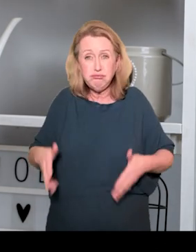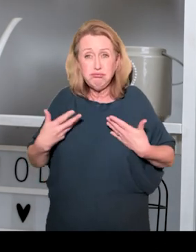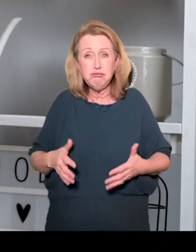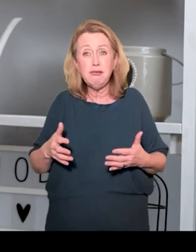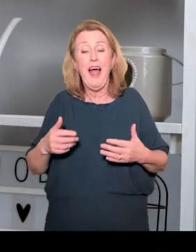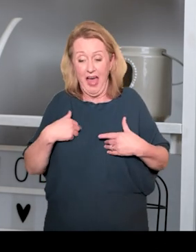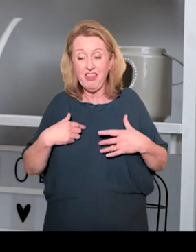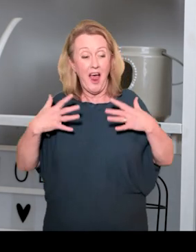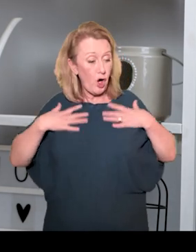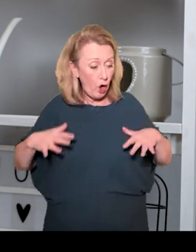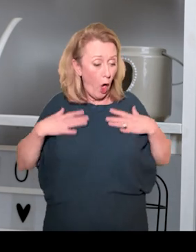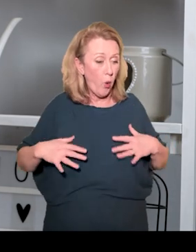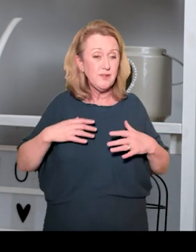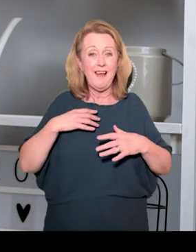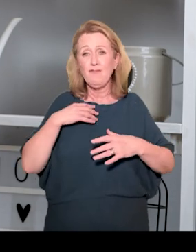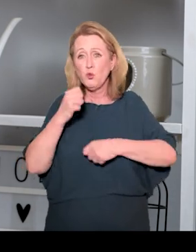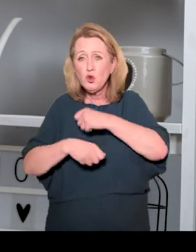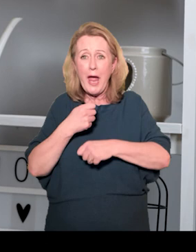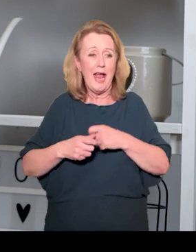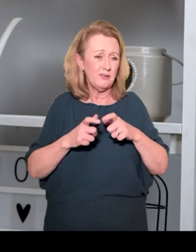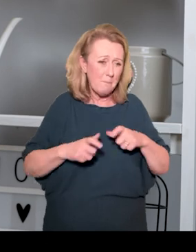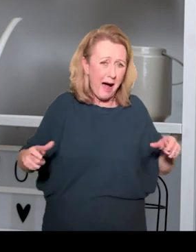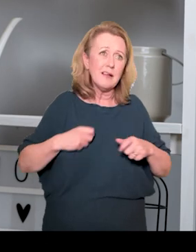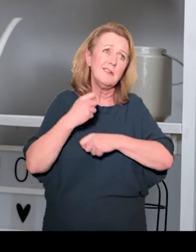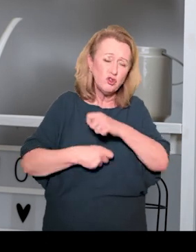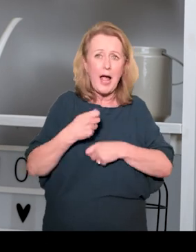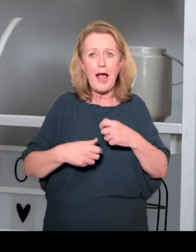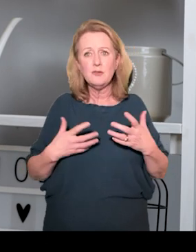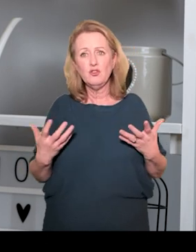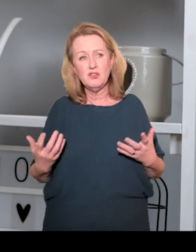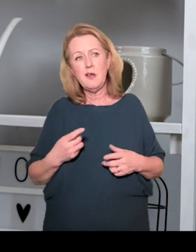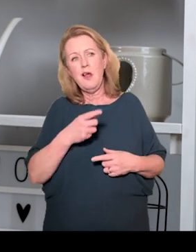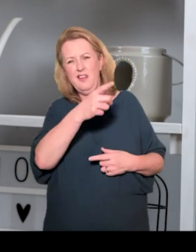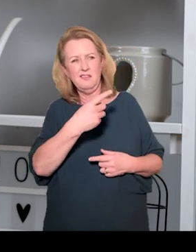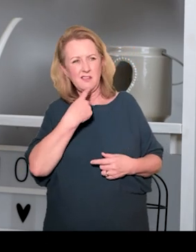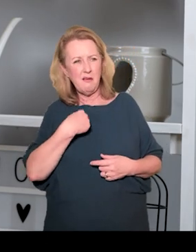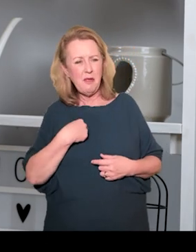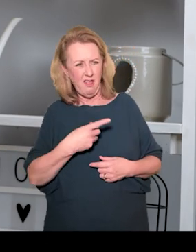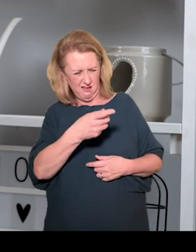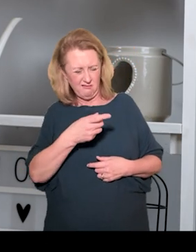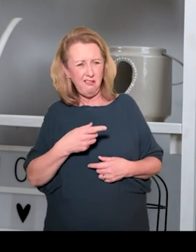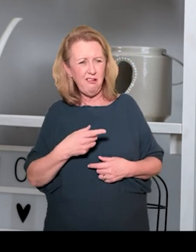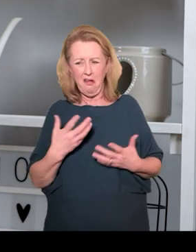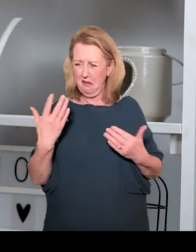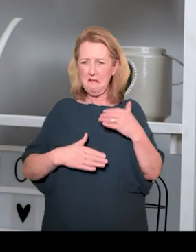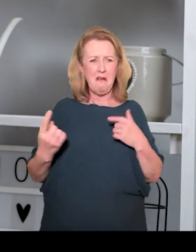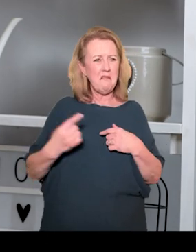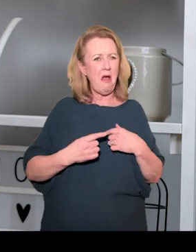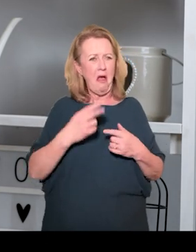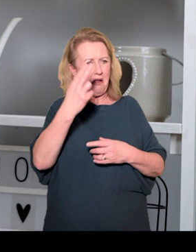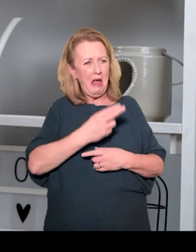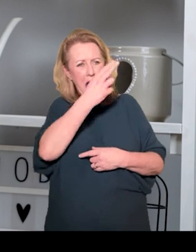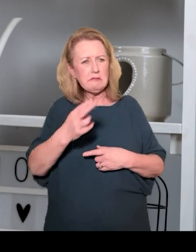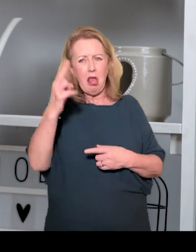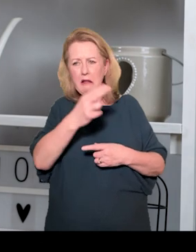fi'n fflaky a bod fi'n canslo munud ola. Ond achos bod fi'n ddim yn edrych yn dost, oedd e fel bod nhw ddim yn deall falle,